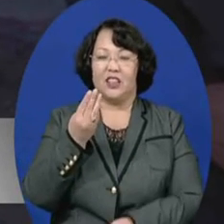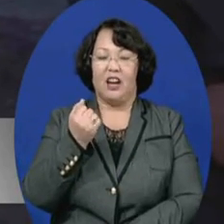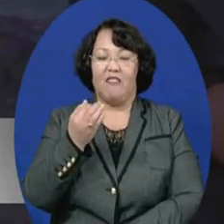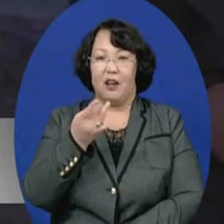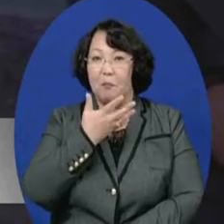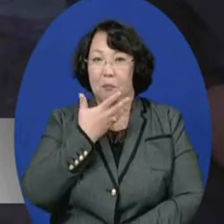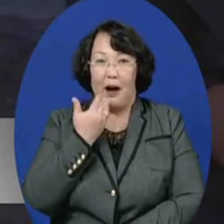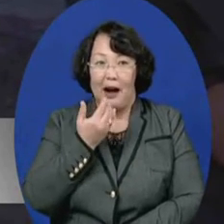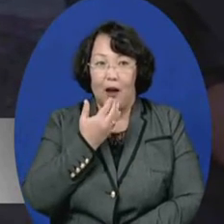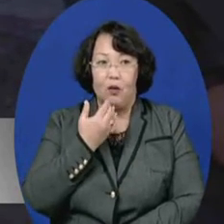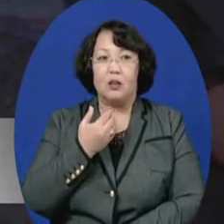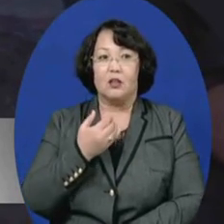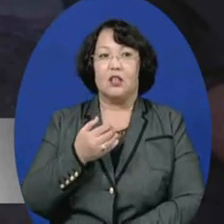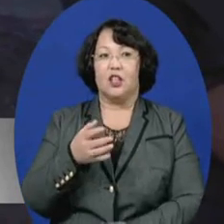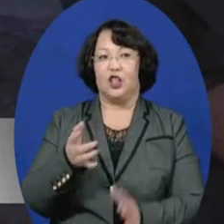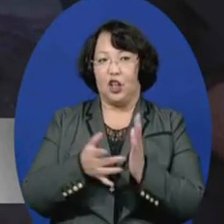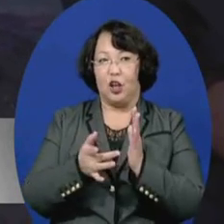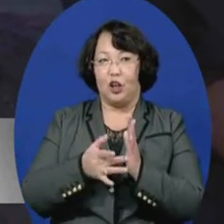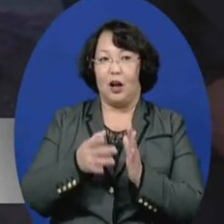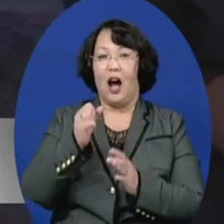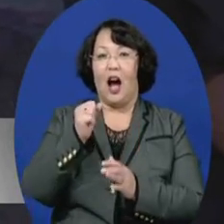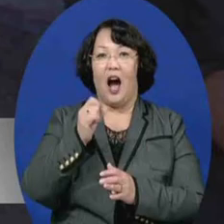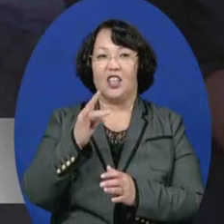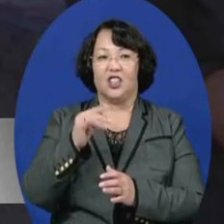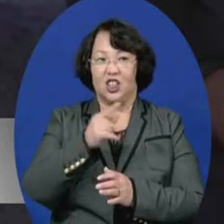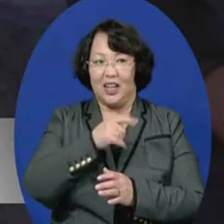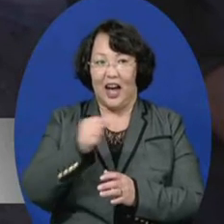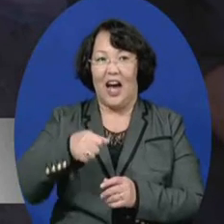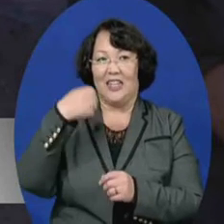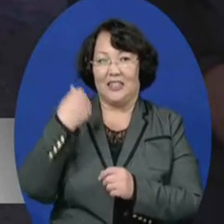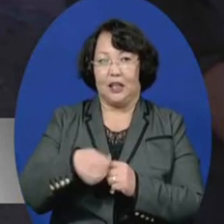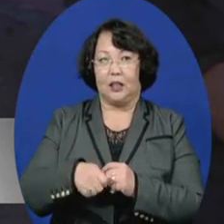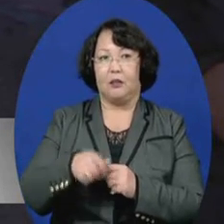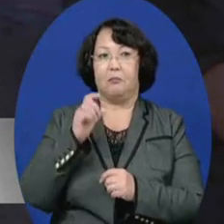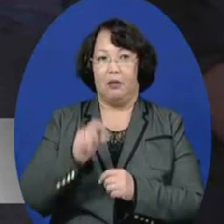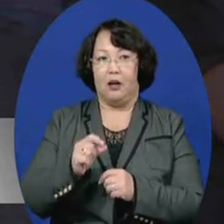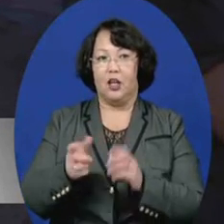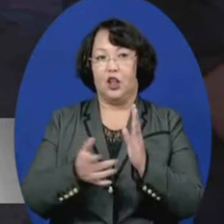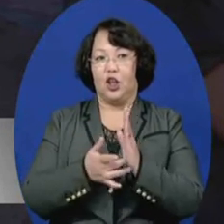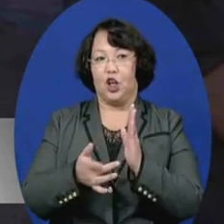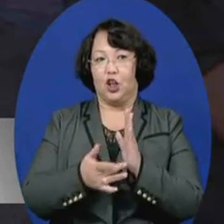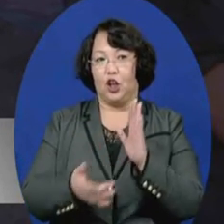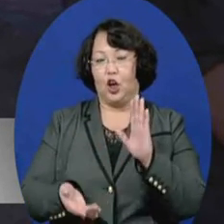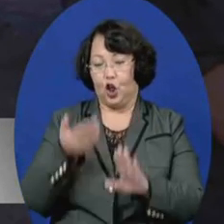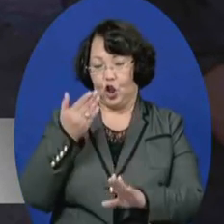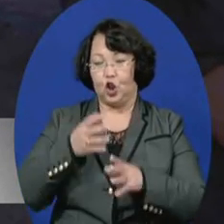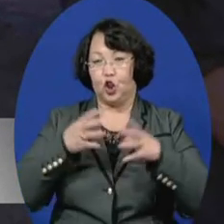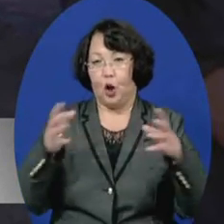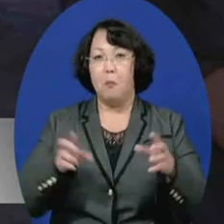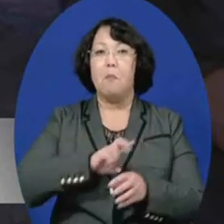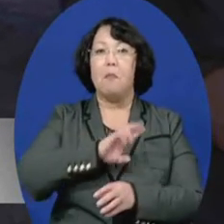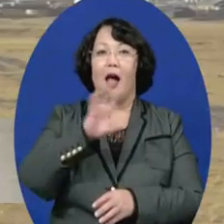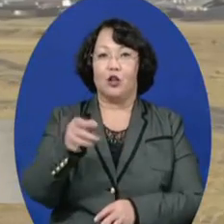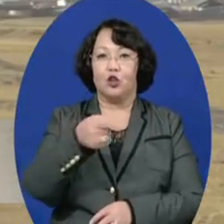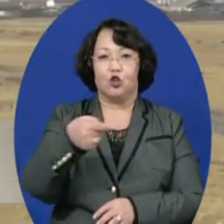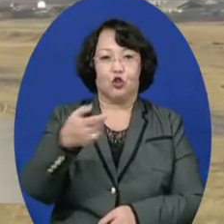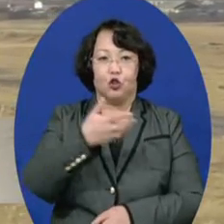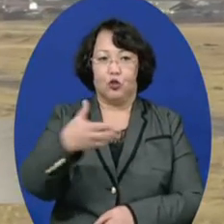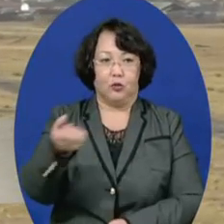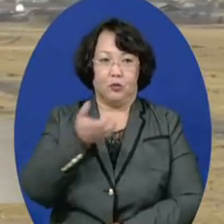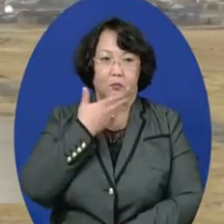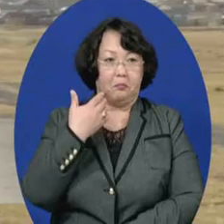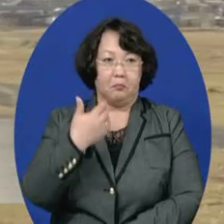буцаагаад нөгөө арчилгаа зардал багтай. Тэр утгаар бол бас технологийн бас том дэвшил болж байна. Байгаль орчин бас ээлтэй болж